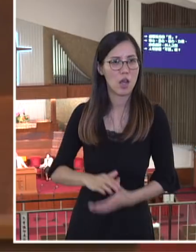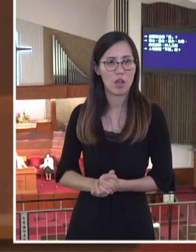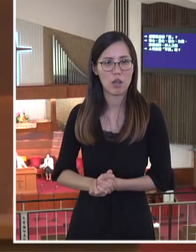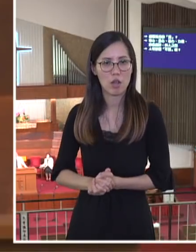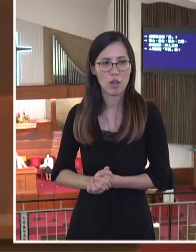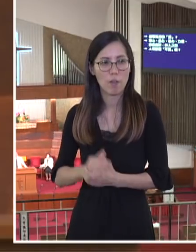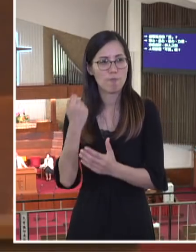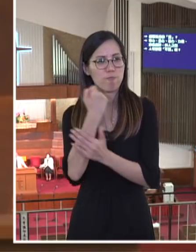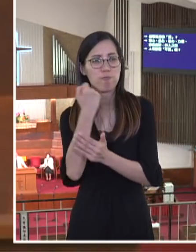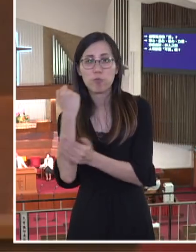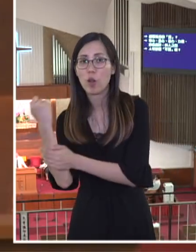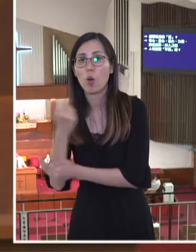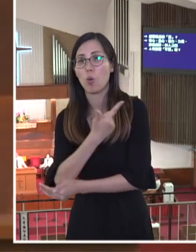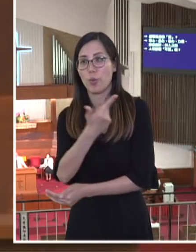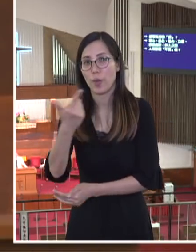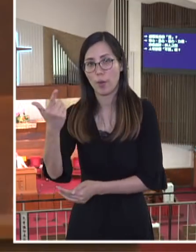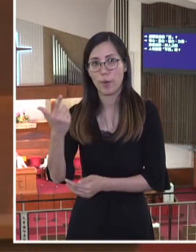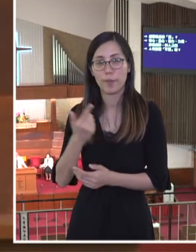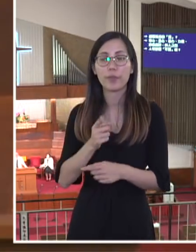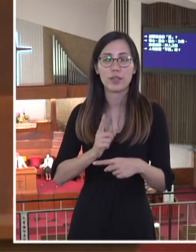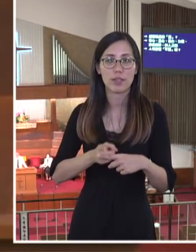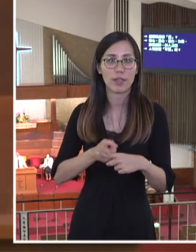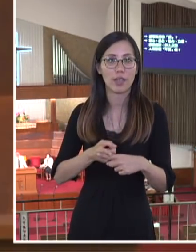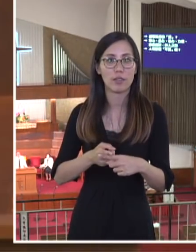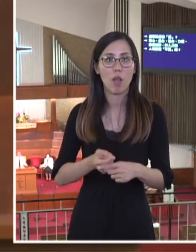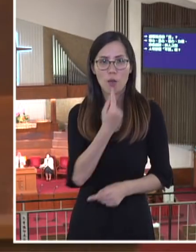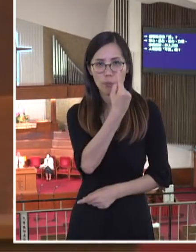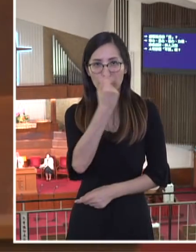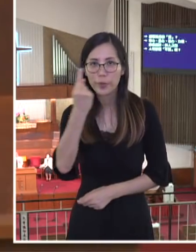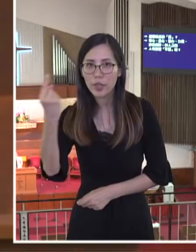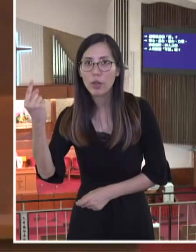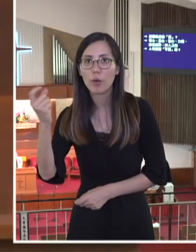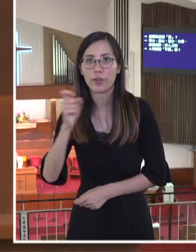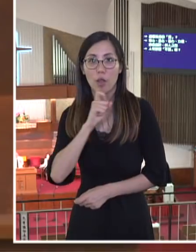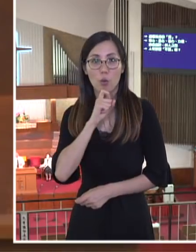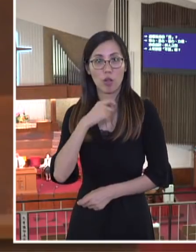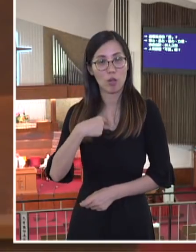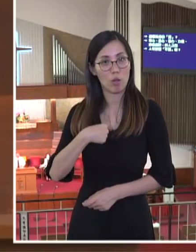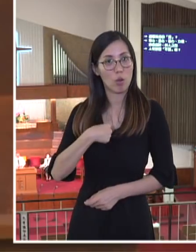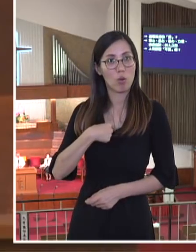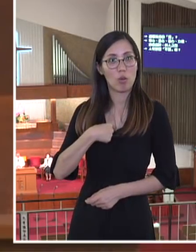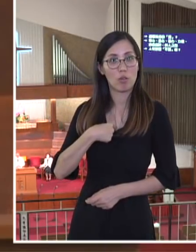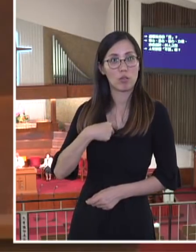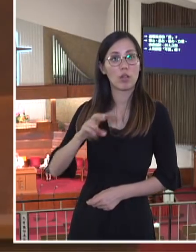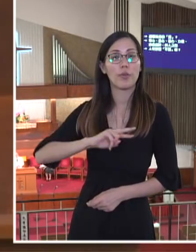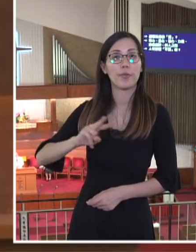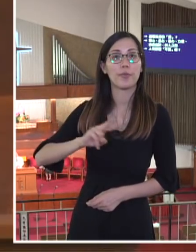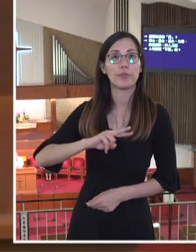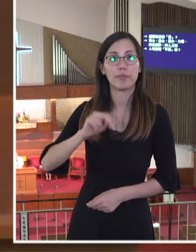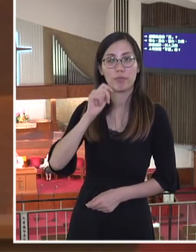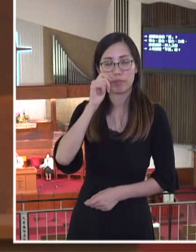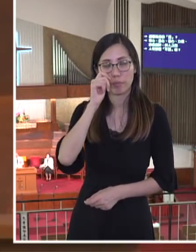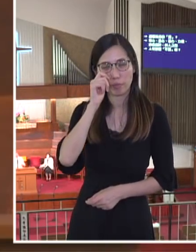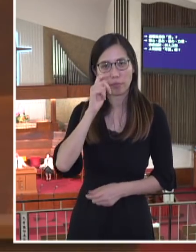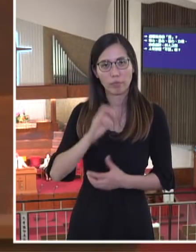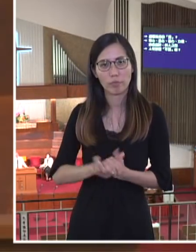达。人都有很多不同的不满，人人都有的，我都可能有时对某些事不满。但